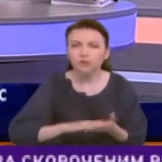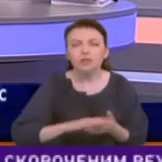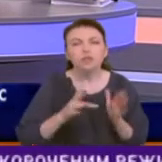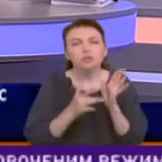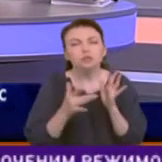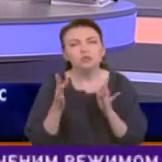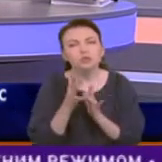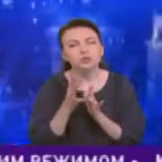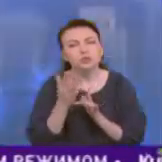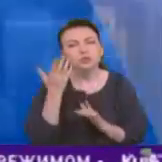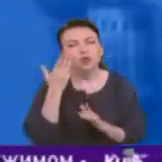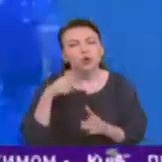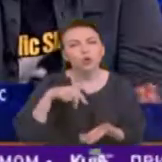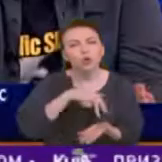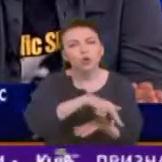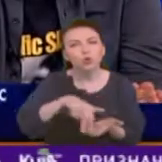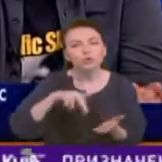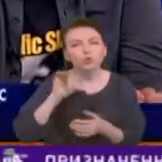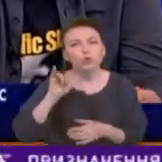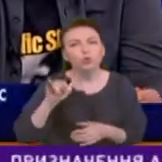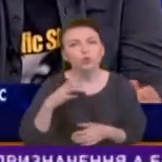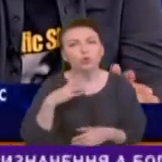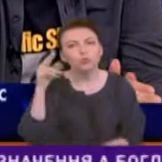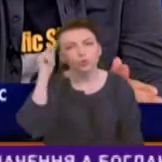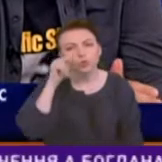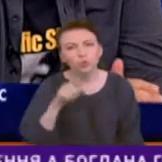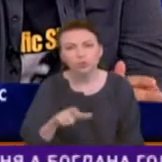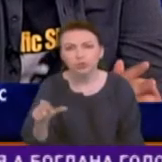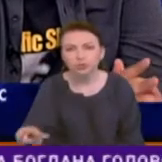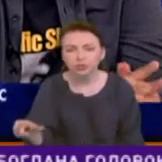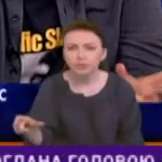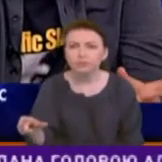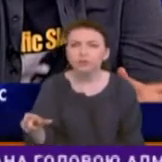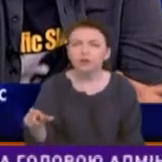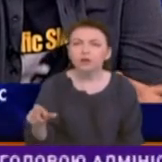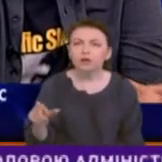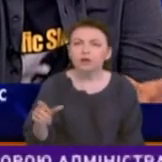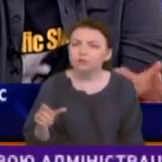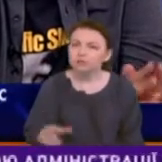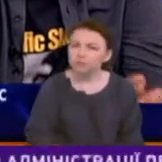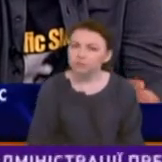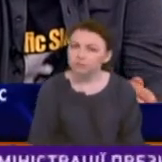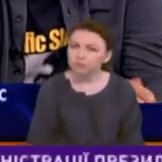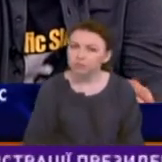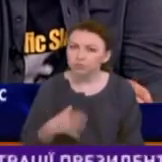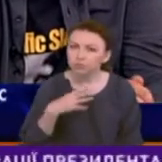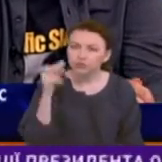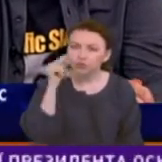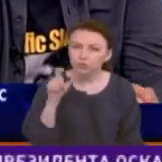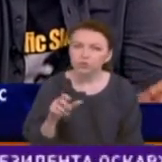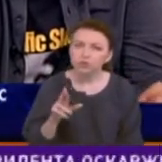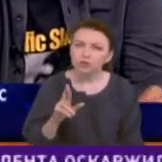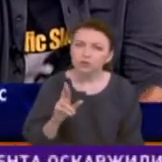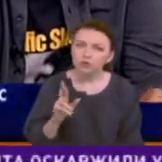Христос, він коли ходив, і в нього були ученики, і такий учень в нього був, як Яков. То він казав, що якби Ісус